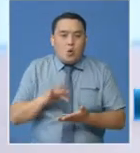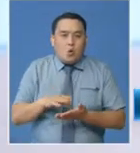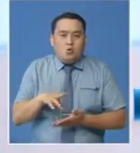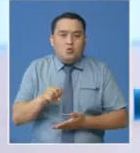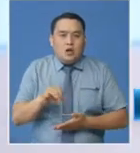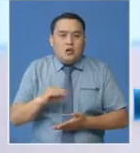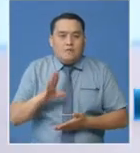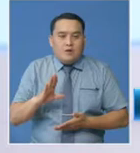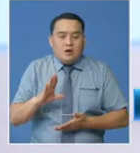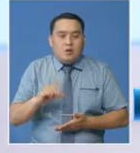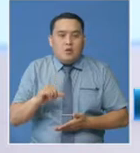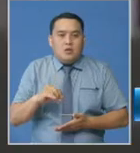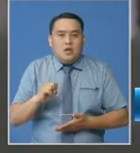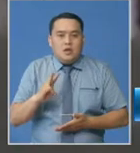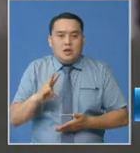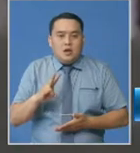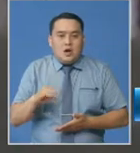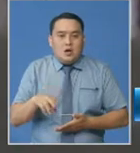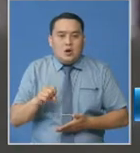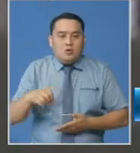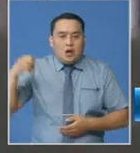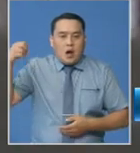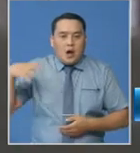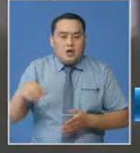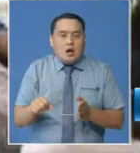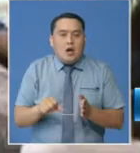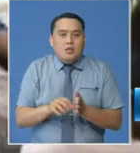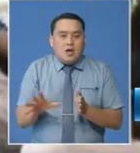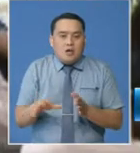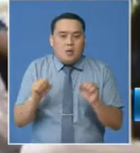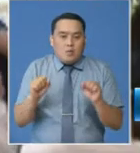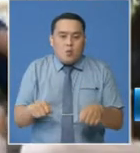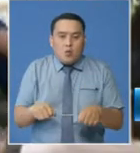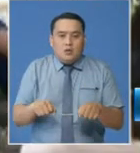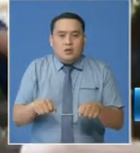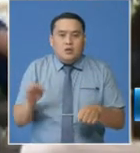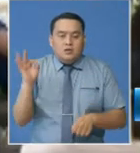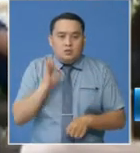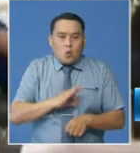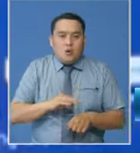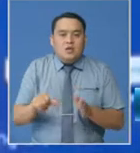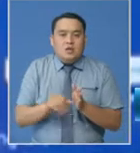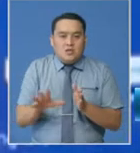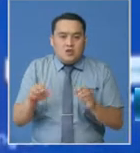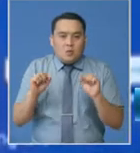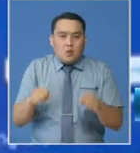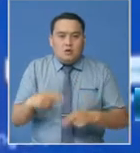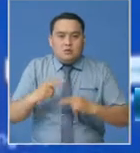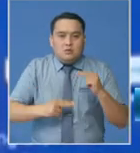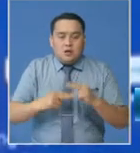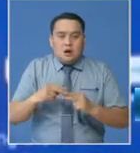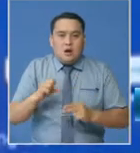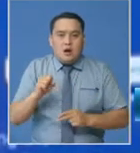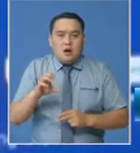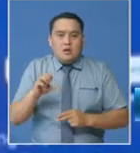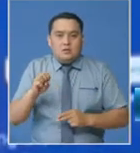и поселок Лукен. По словам Каракозова, атомную энергетику можно отнести к альтернативным источникам энергии. А строительство АЭС